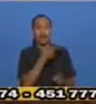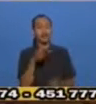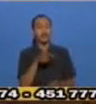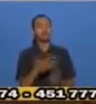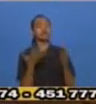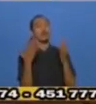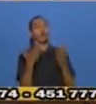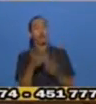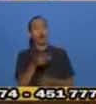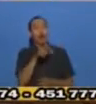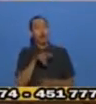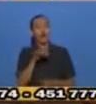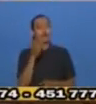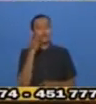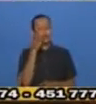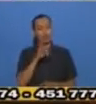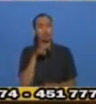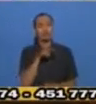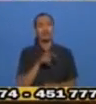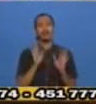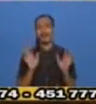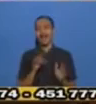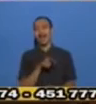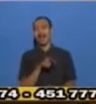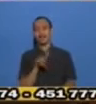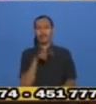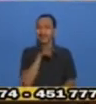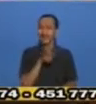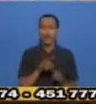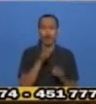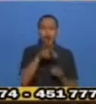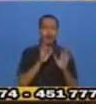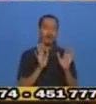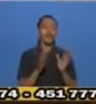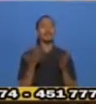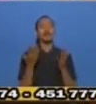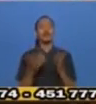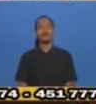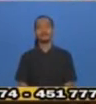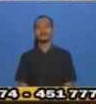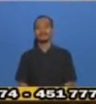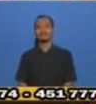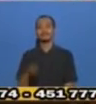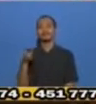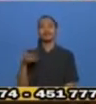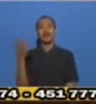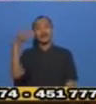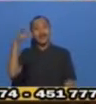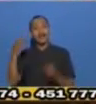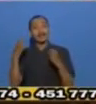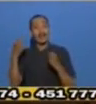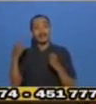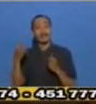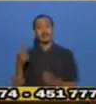banyak lah supaya tetap terbantu ya. Apalagi Bu Pembayun sebagai Kepala Dinas Kesehatan DIY ini terbantu sekali pastinya Ibu ya,